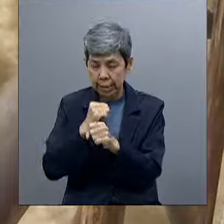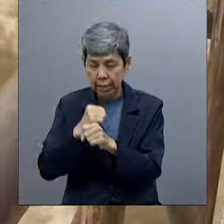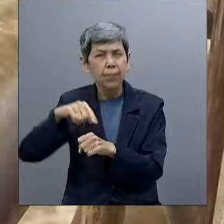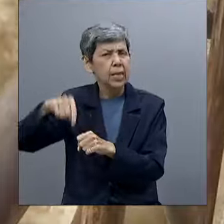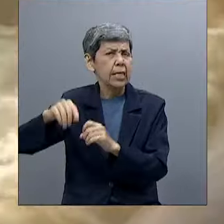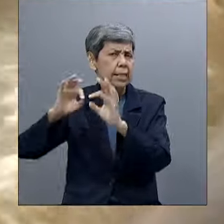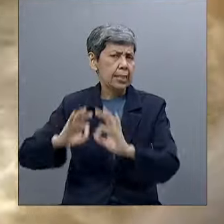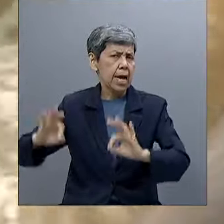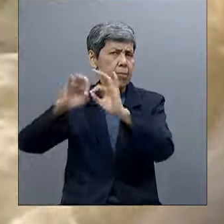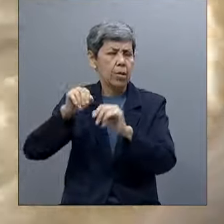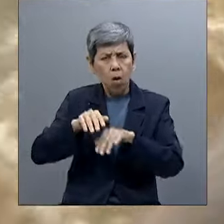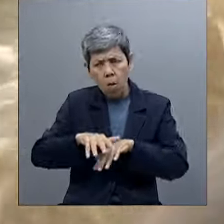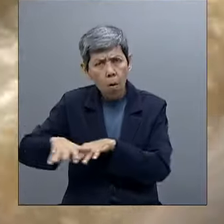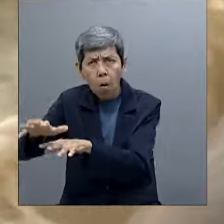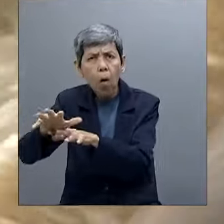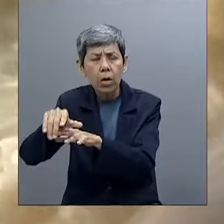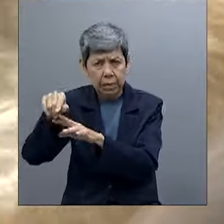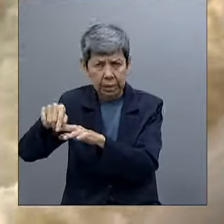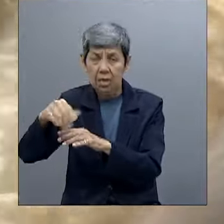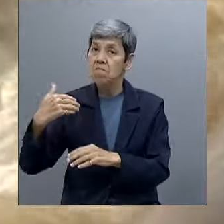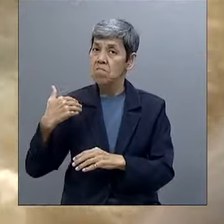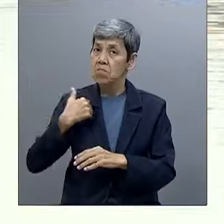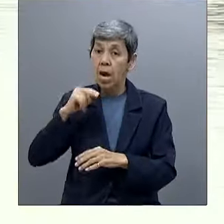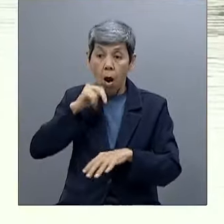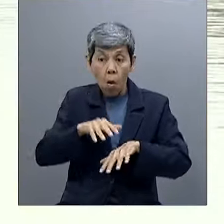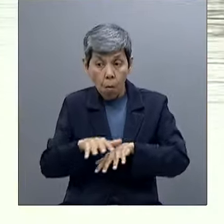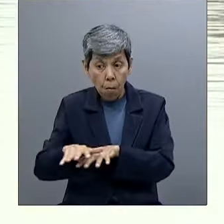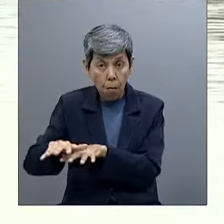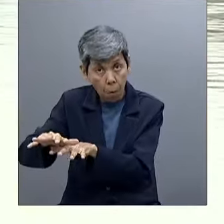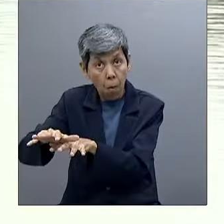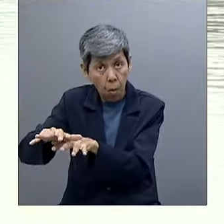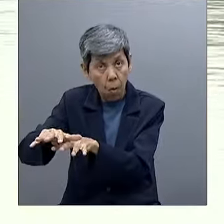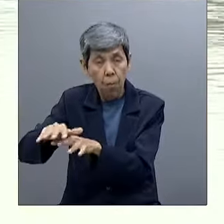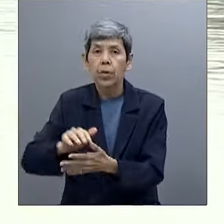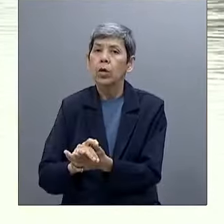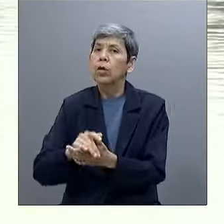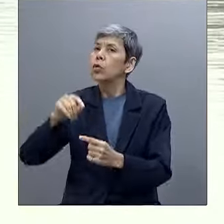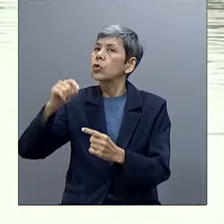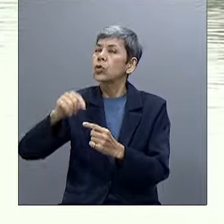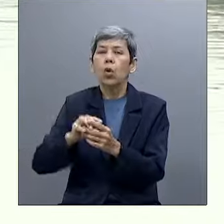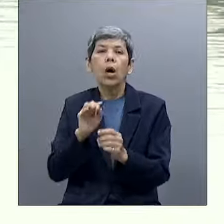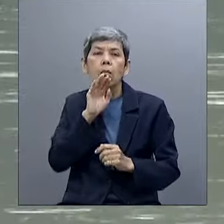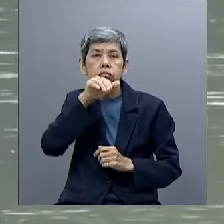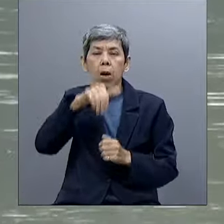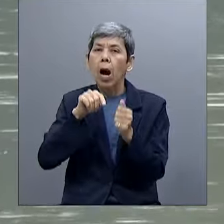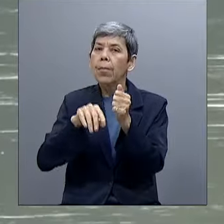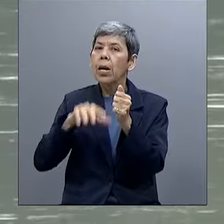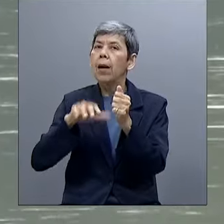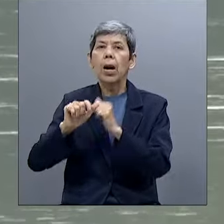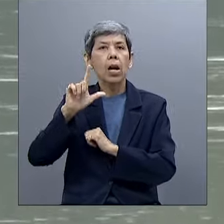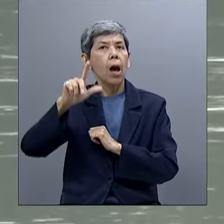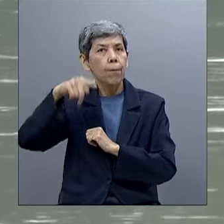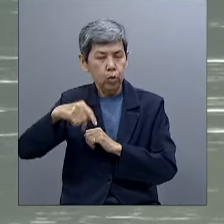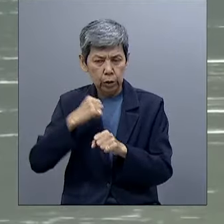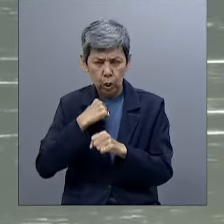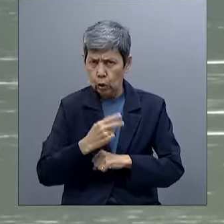คัญที่จะไหลไปยังเหมืองจ่าแซ่ซึ่งเมื่อน้ำไหลเข้าตามเส้นทางนี้นะครับจะเข้าสู่เขตเทศบาลเมืองลำพูนขณะนี้จึงต้อง